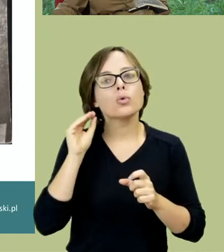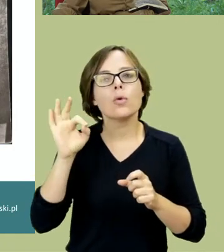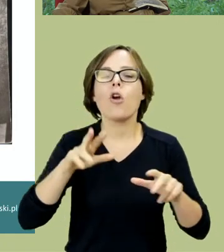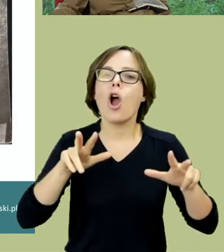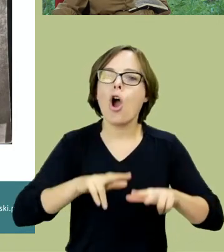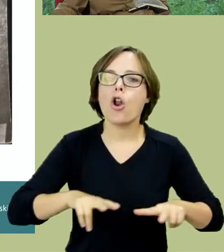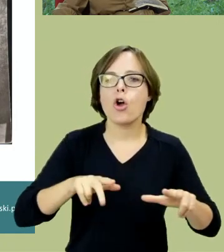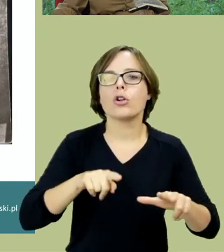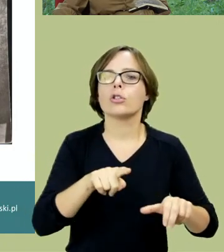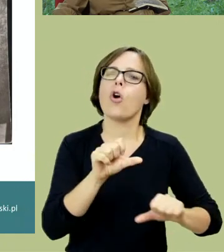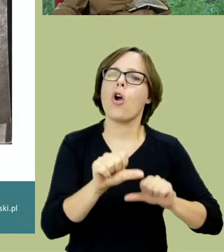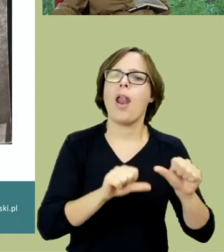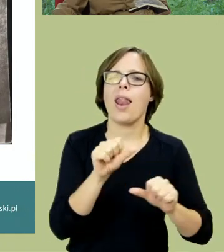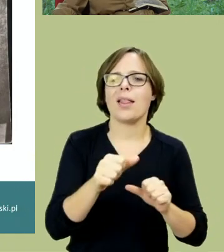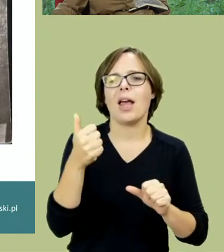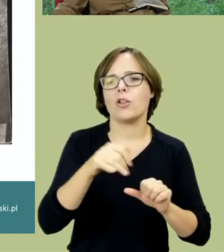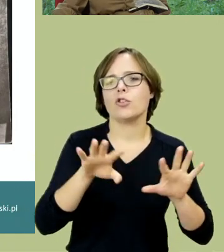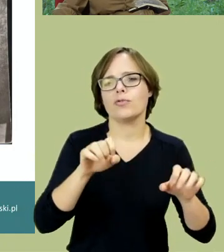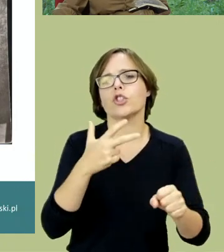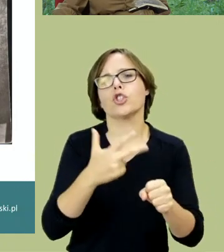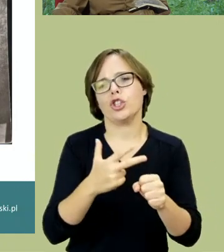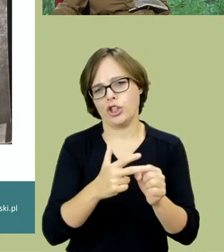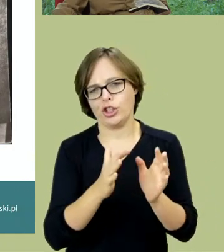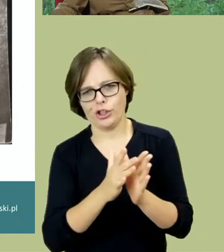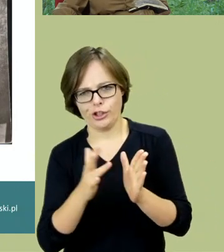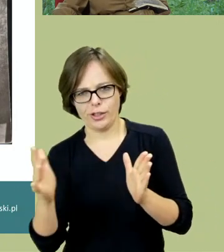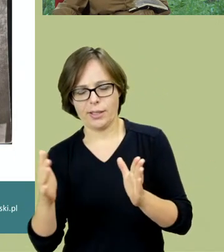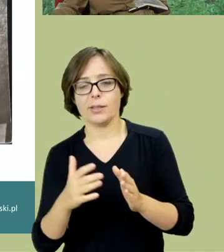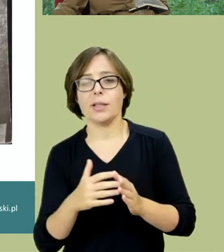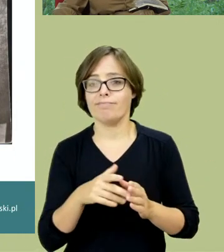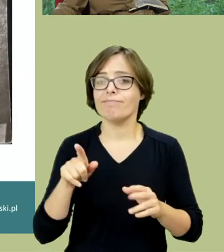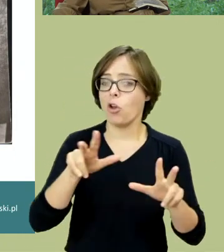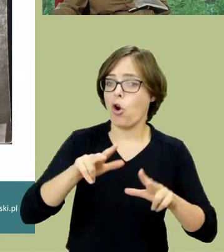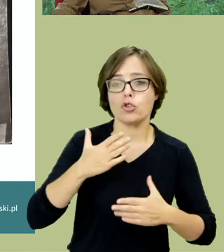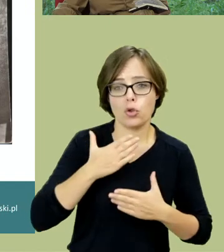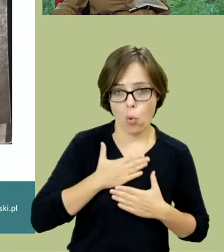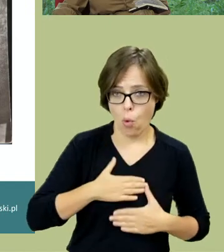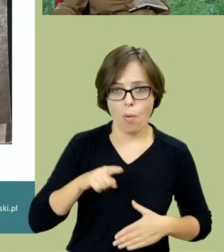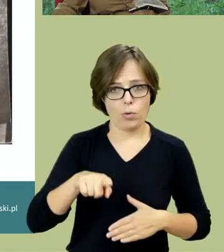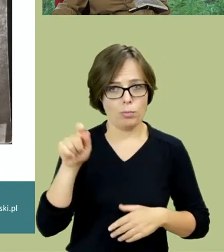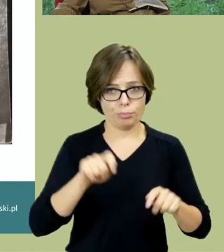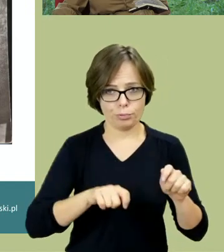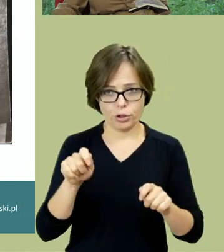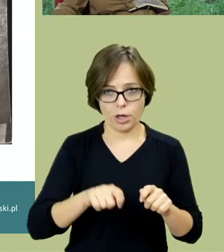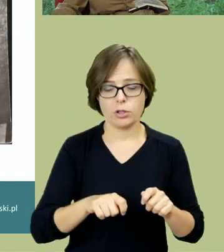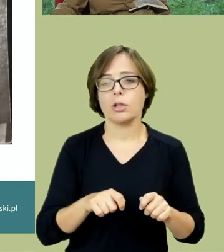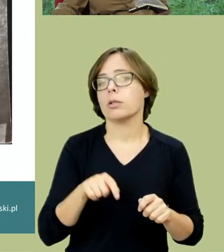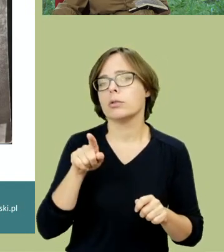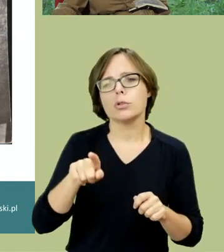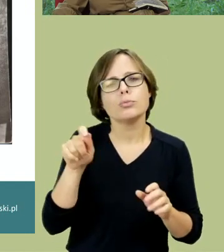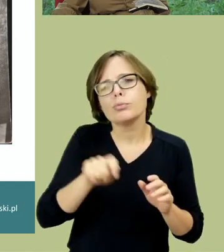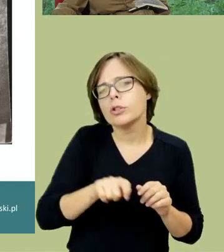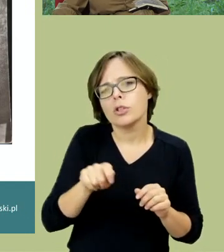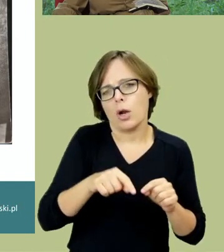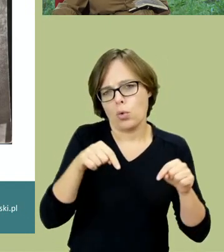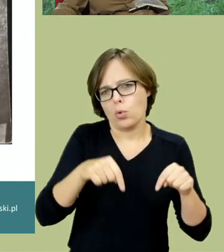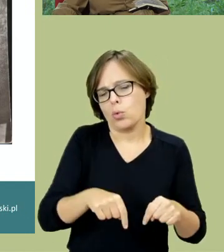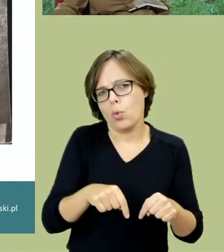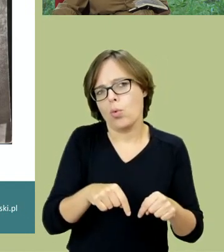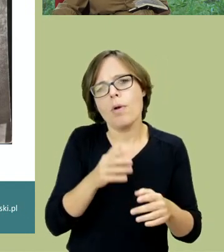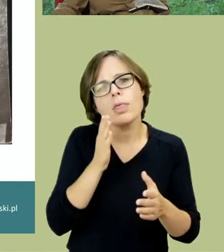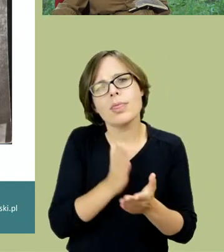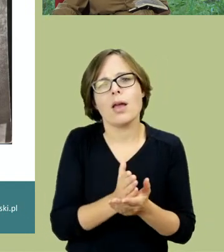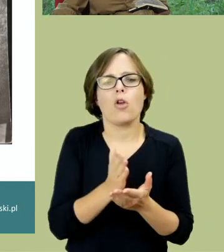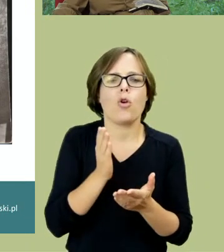30. Oni tutaj lubili przyjeżdżali właściwie już tylko na takie